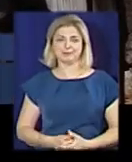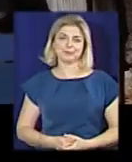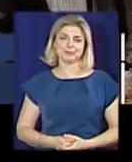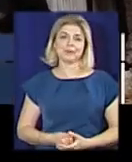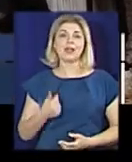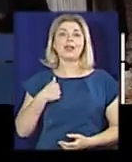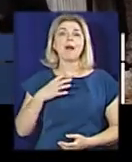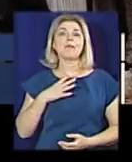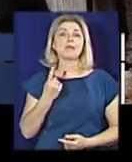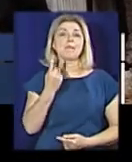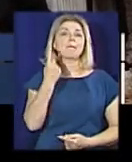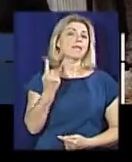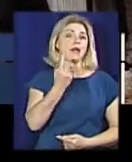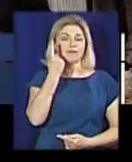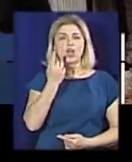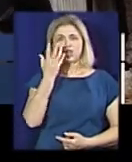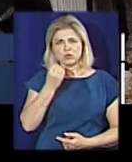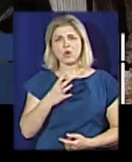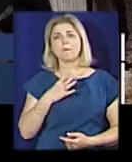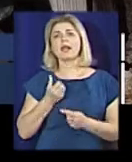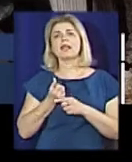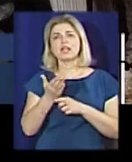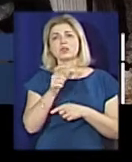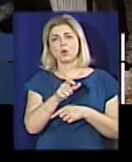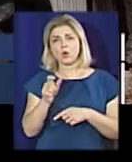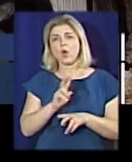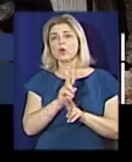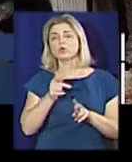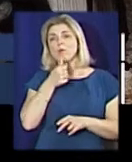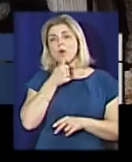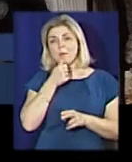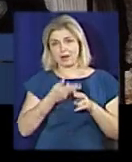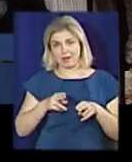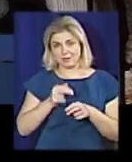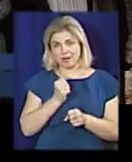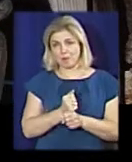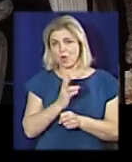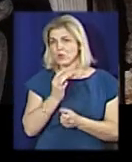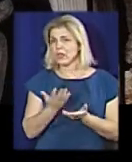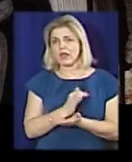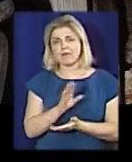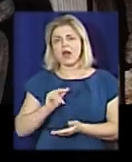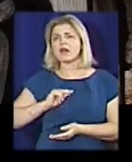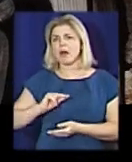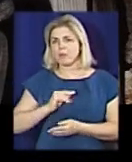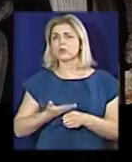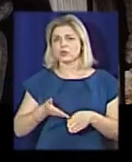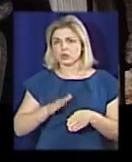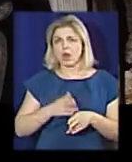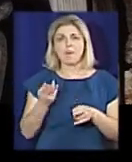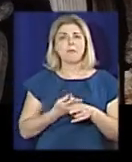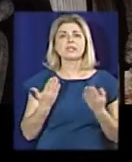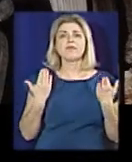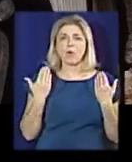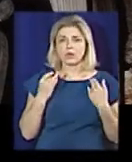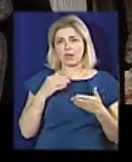Я був одним із перших. Було ще кілька людей, які пробували це робити, але в них не вийшло. Робота важка, без вихідних і відпусток.